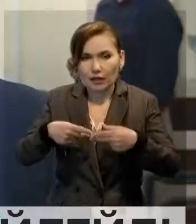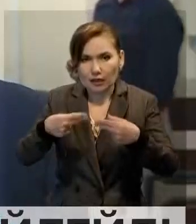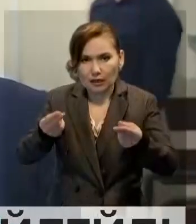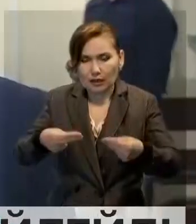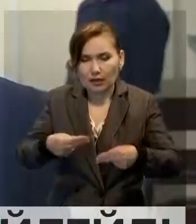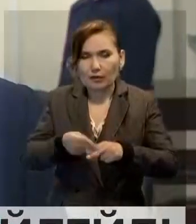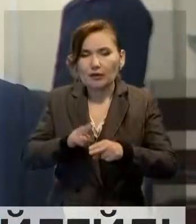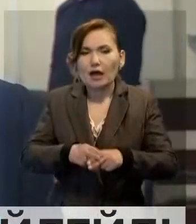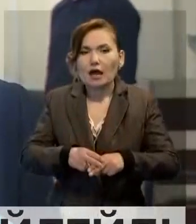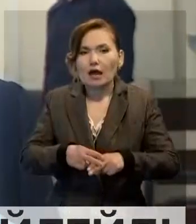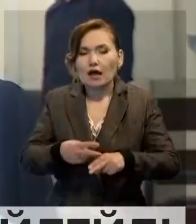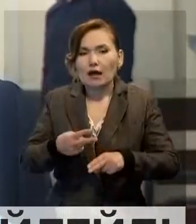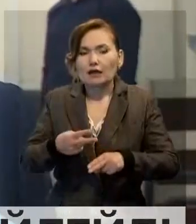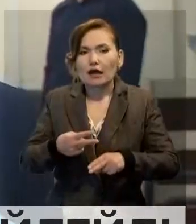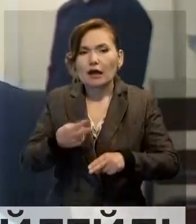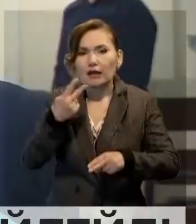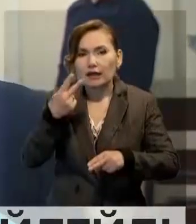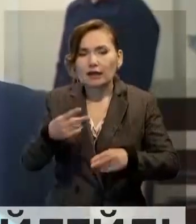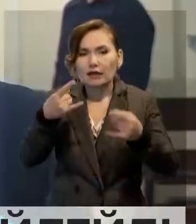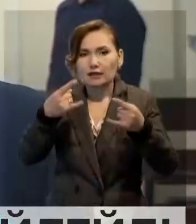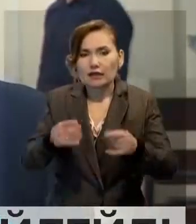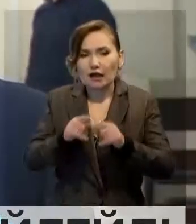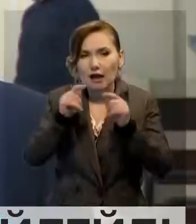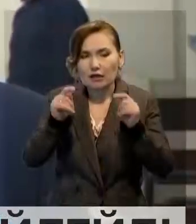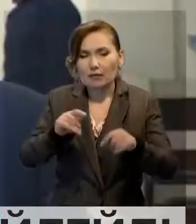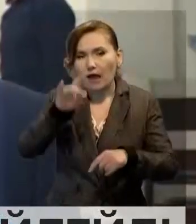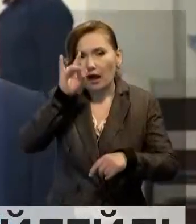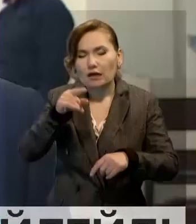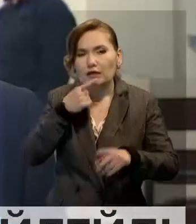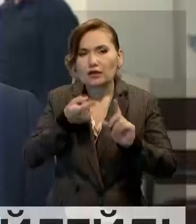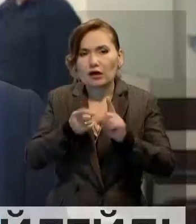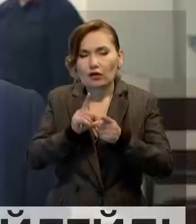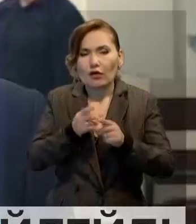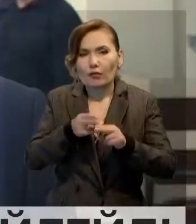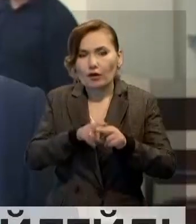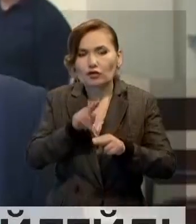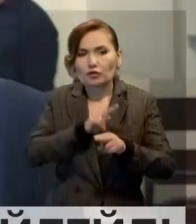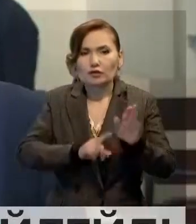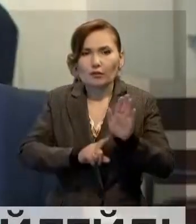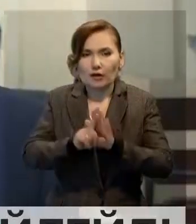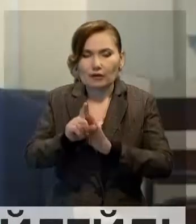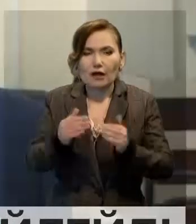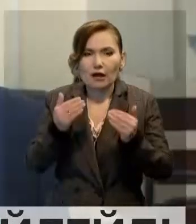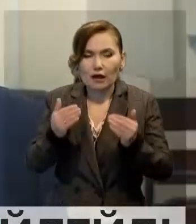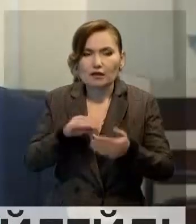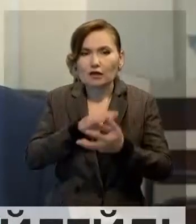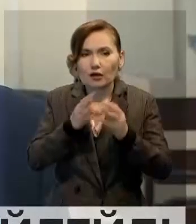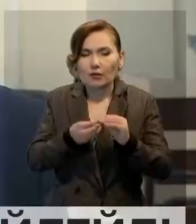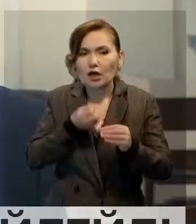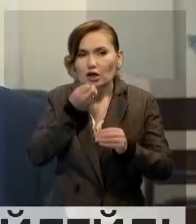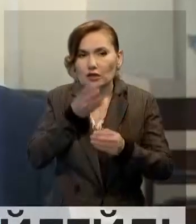осы екі балаларға арналған телеарналарды қазақ тіліне аудару процесі басталды. Енді қазір нәтижесін